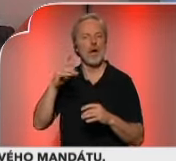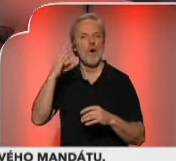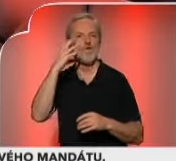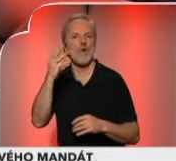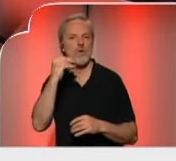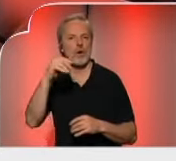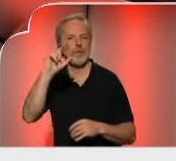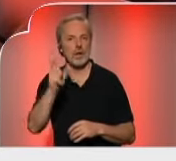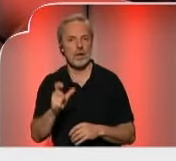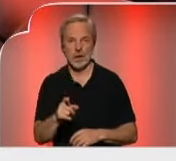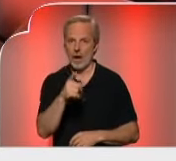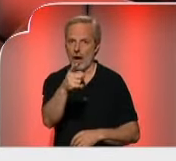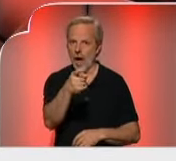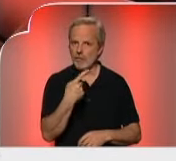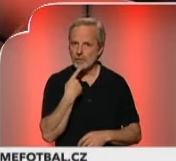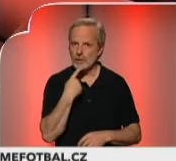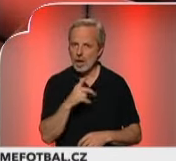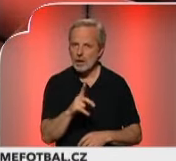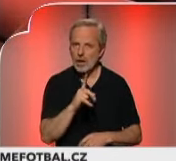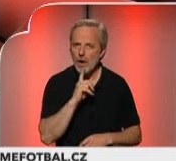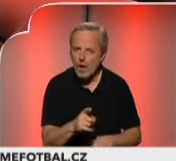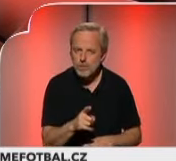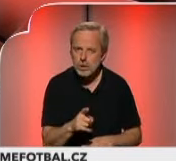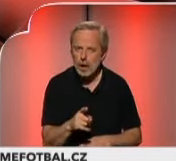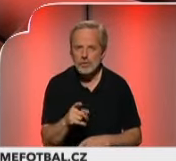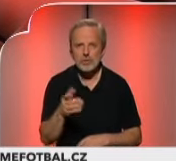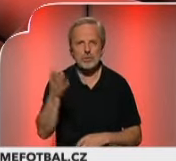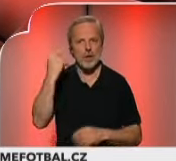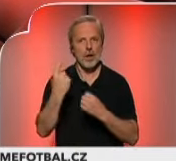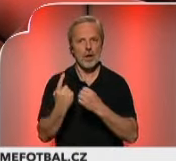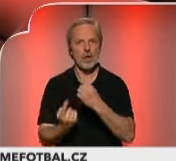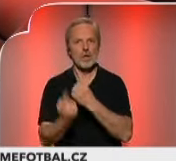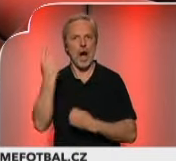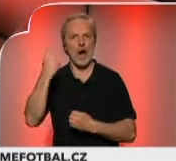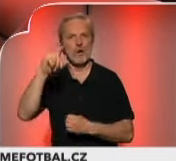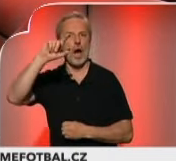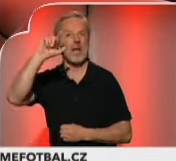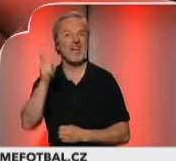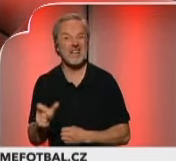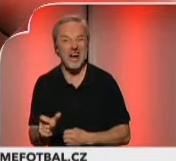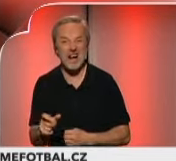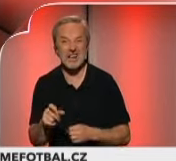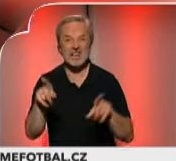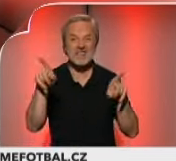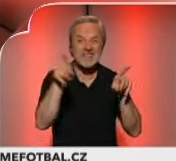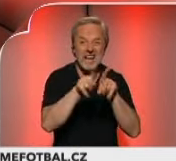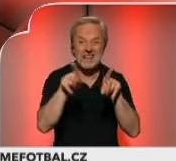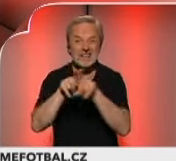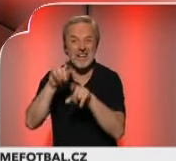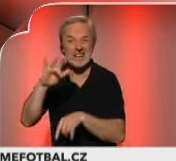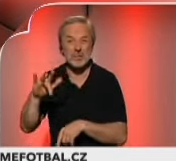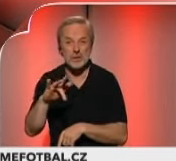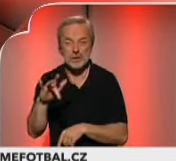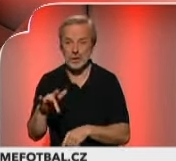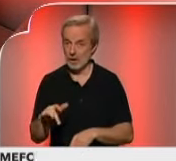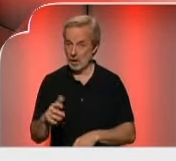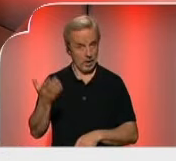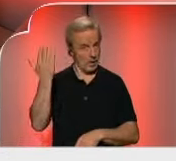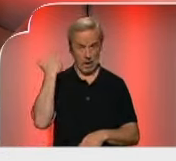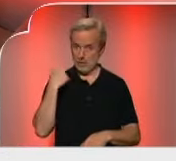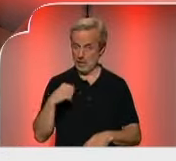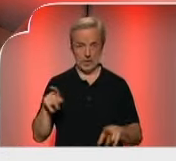byla opravdu náhoda že jste byli ve stejnou chvíli na stejném místě takováto sestava vysokých politiků ale my jsme tam nebyli ve